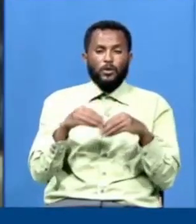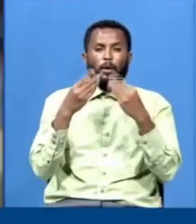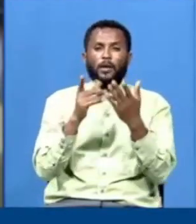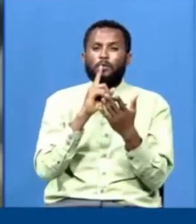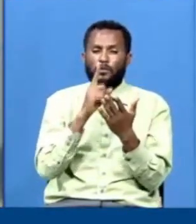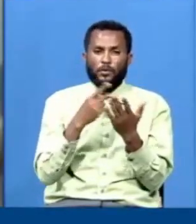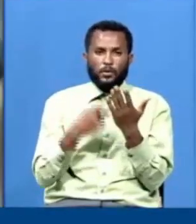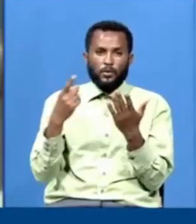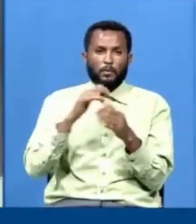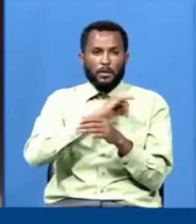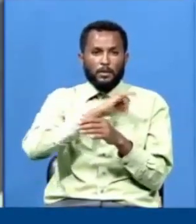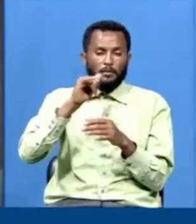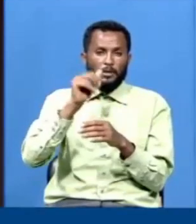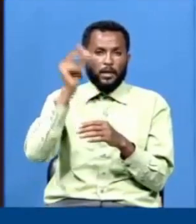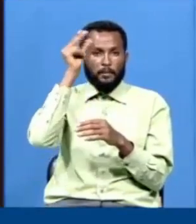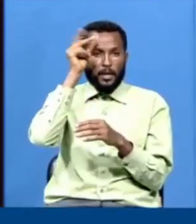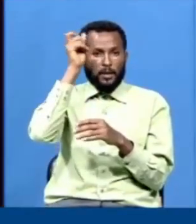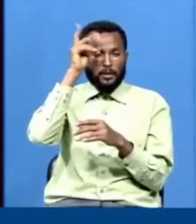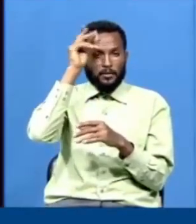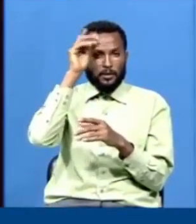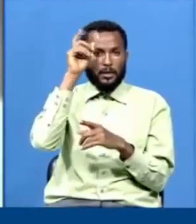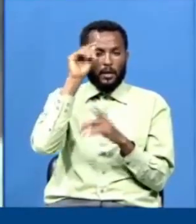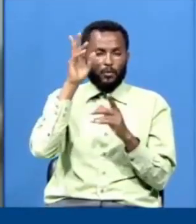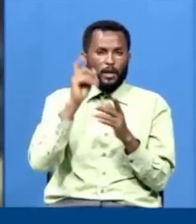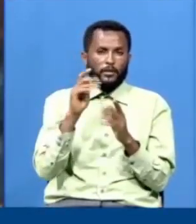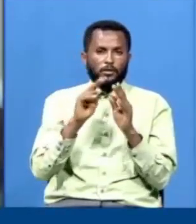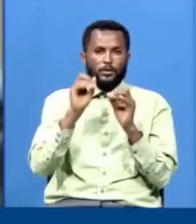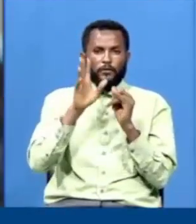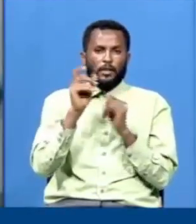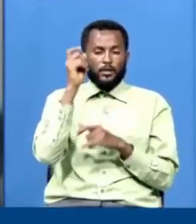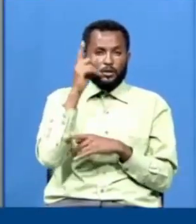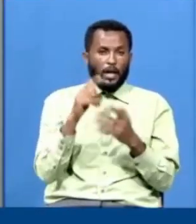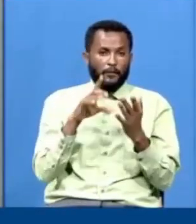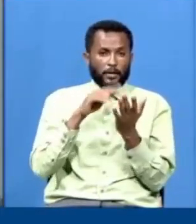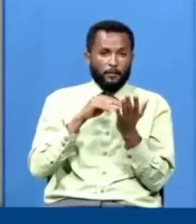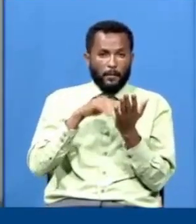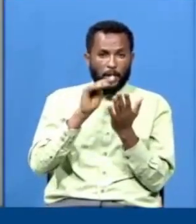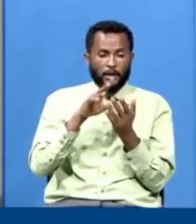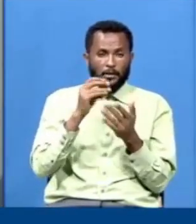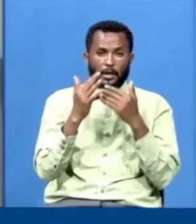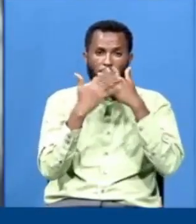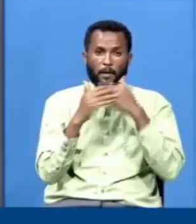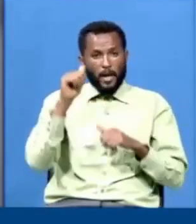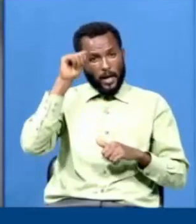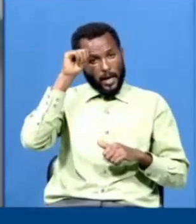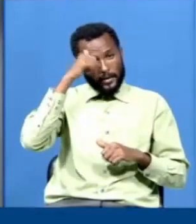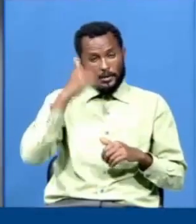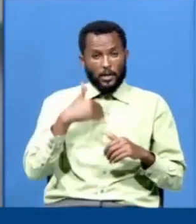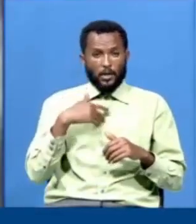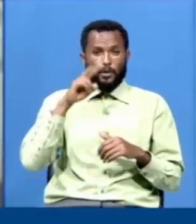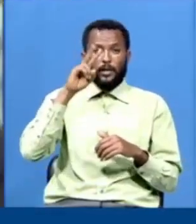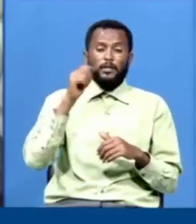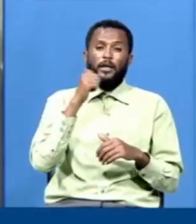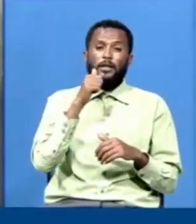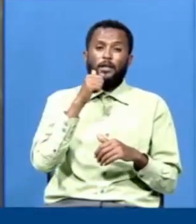እዩ። ብተመሳሳሊ ቢላል ማእኸል ተሓፊዘል ቁርኣን ጨንፈር ጅዳ ኣብ ከተማ መቐለ ዝነብራ ኣብ ደመን ኤች ኣይ ቪ ኤድስ ዘለውን 20